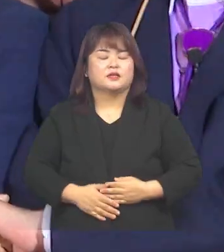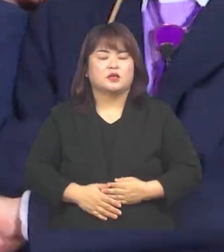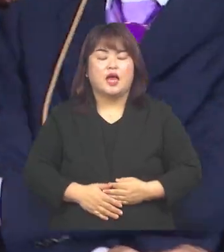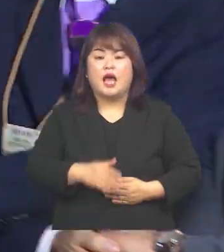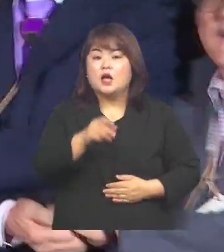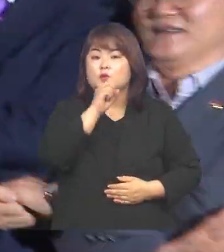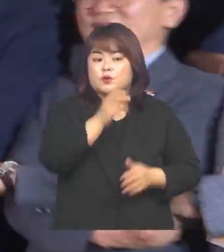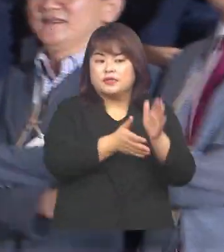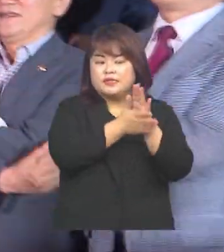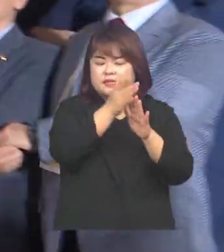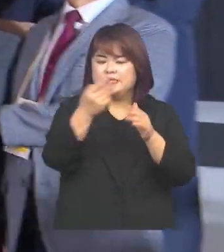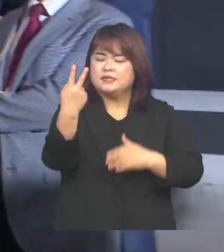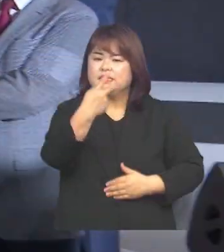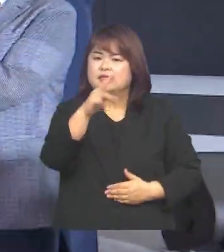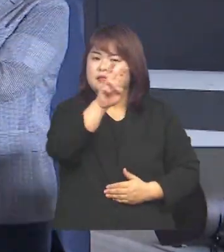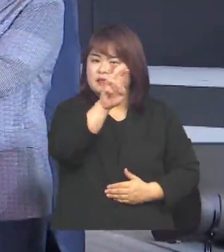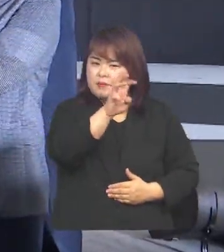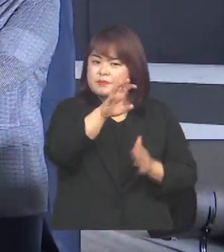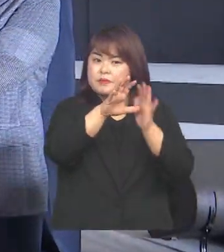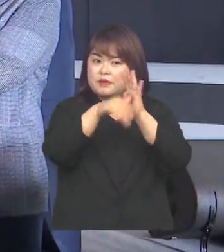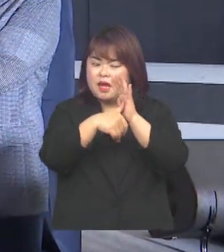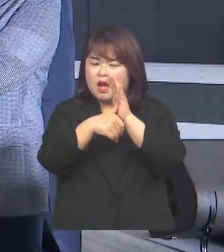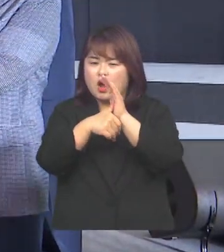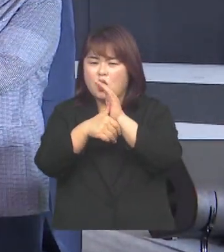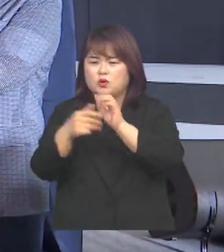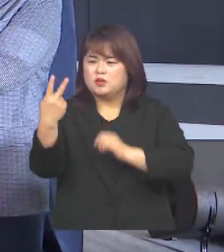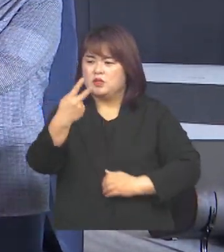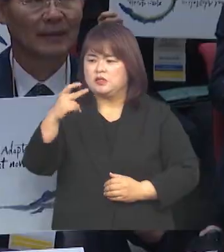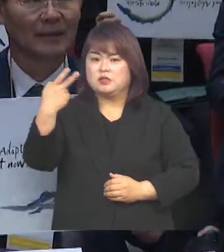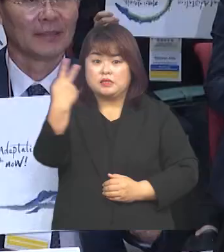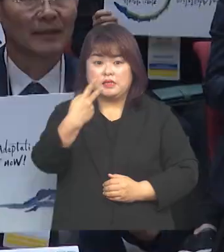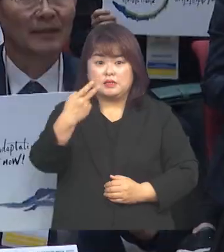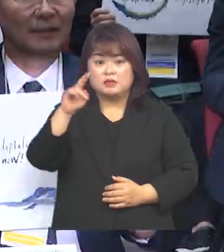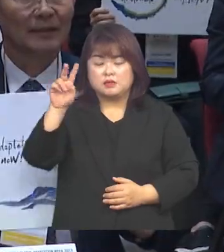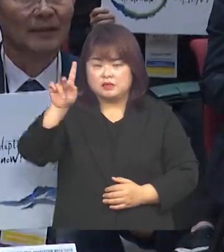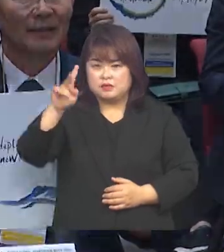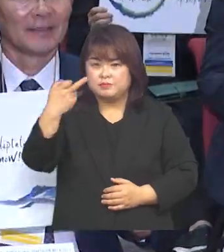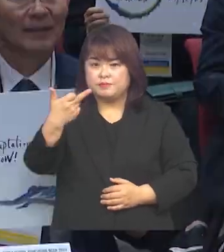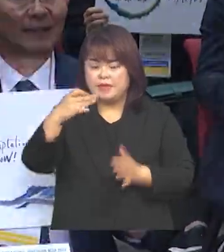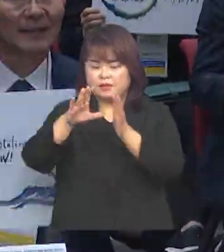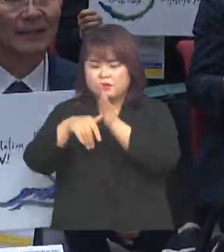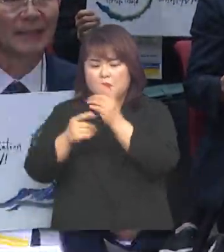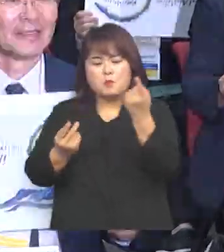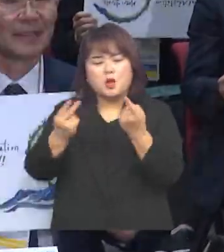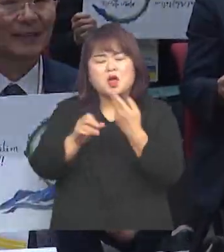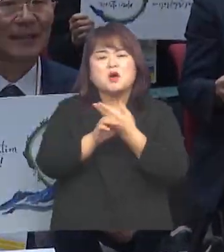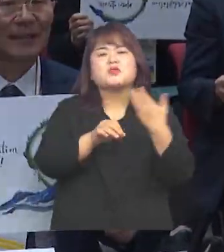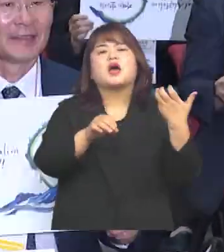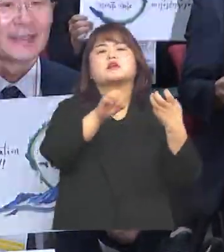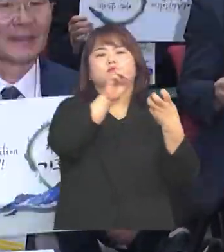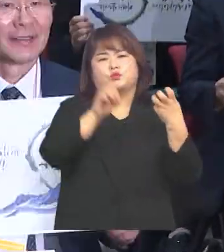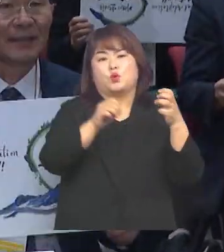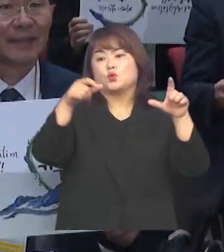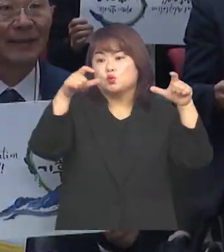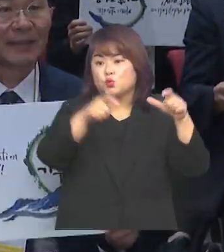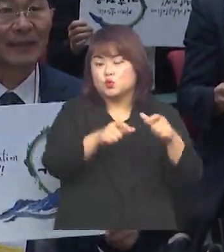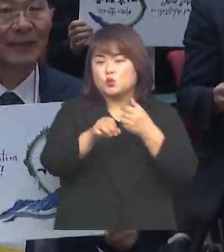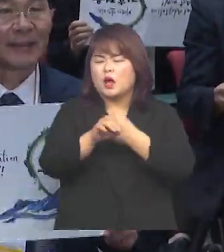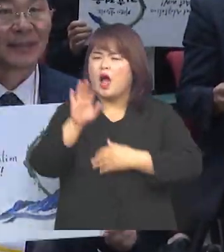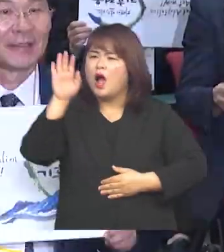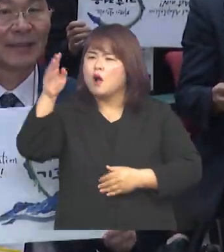용인특례시는 2030년까지 온실가스 배출량을 2018년 대비 40% 감축하고